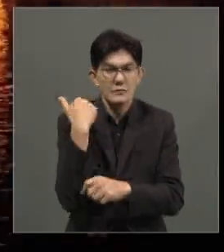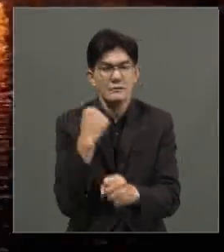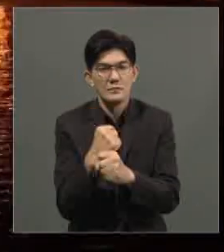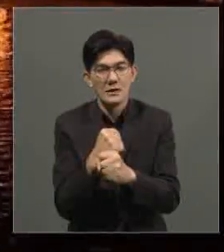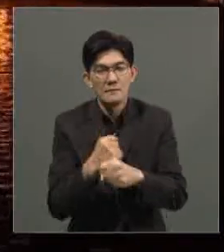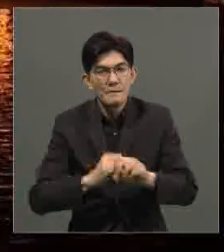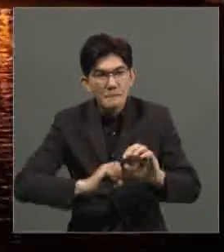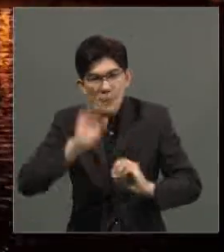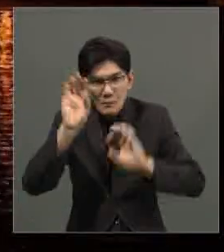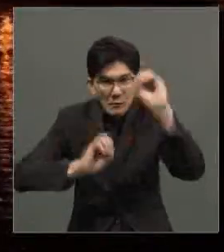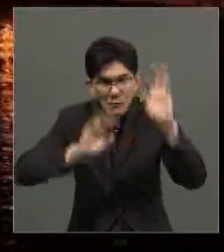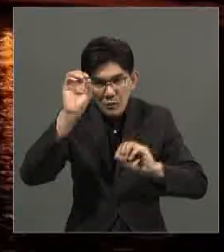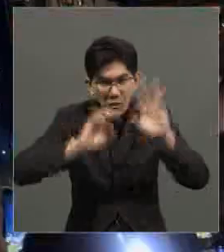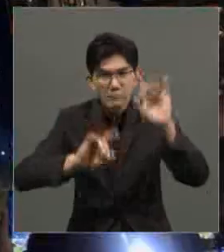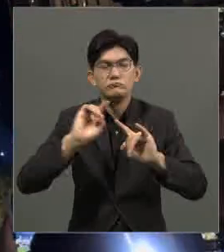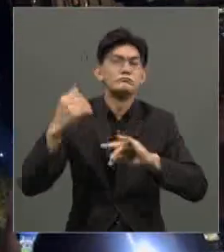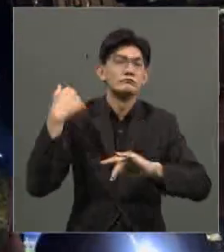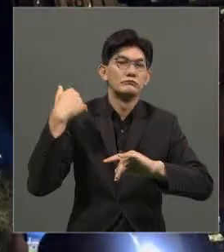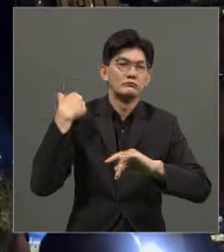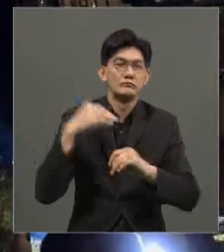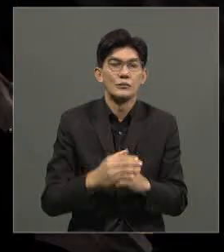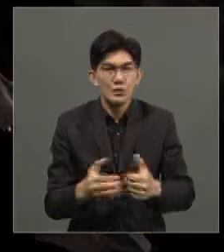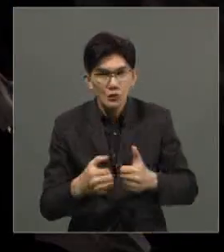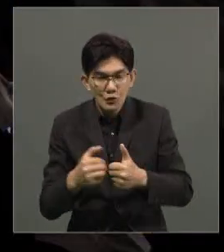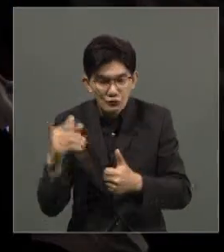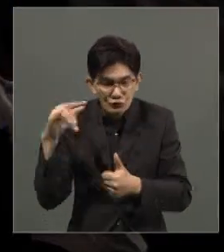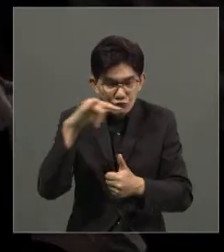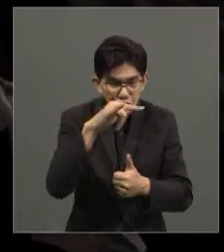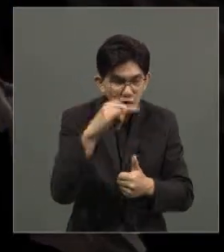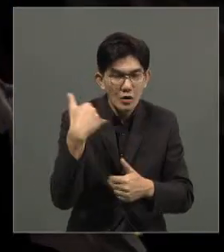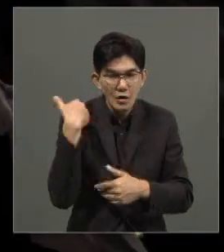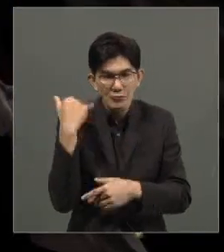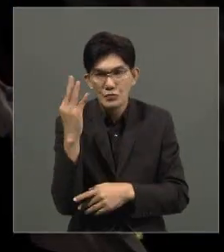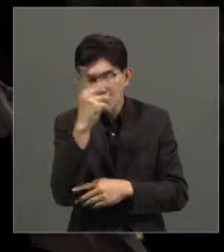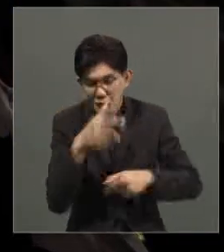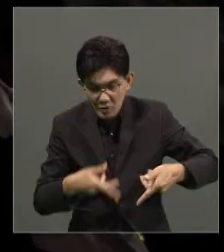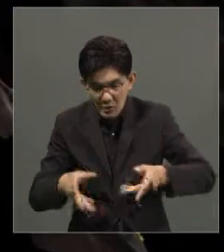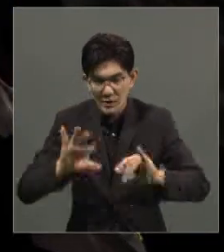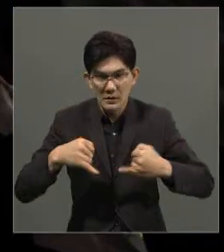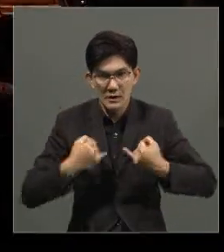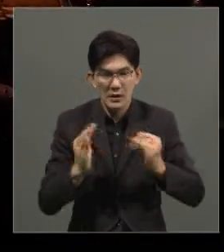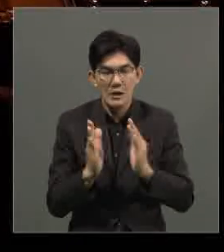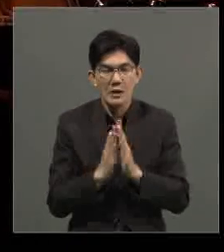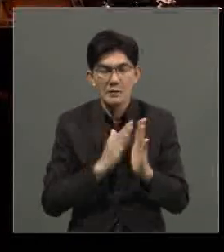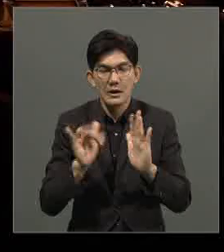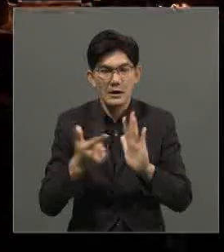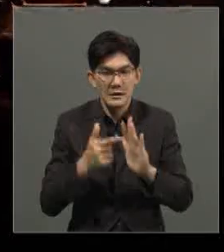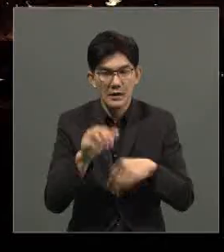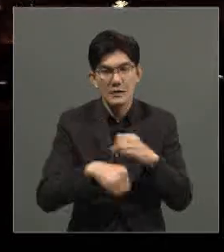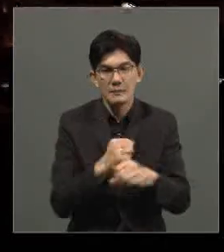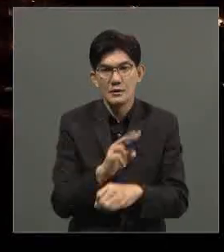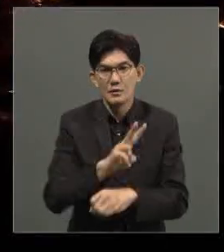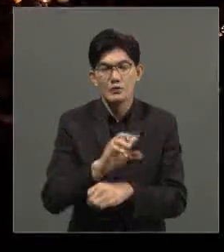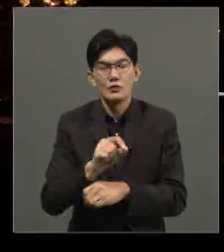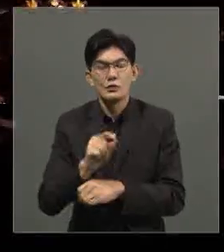การณ์แสดงแสงเสียงพลุโดรนสุดยิ่งใหญ่ในงานวิจิตรเจ้าพระยา2024 16พฤศจิก